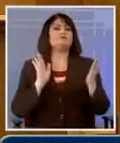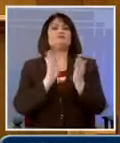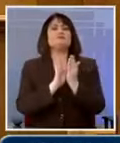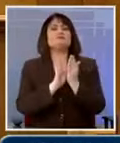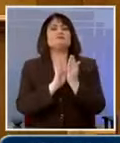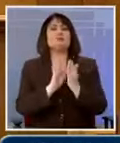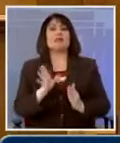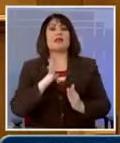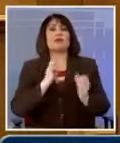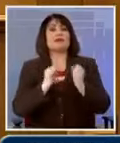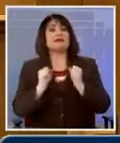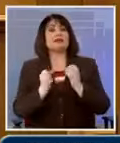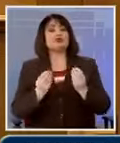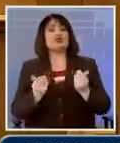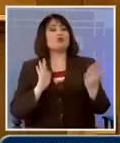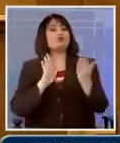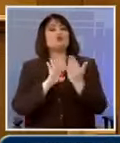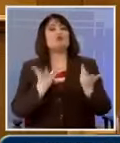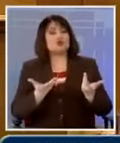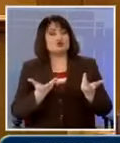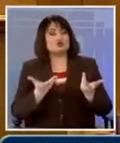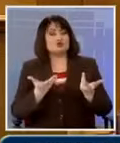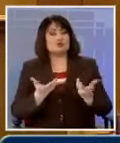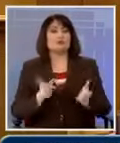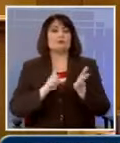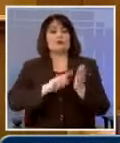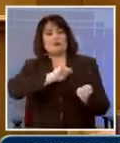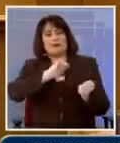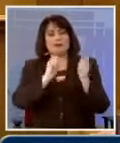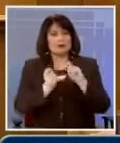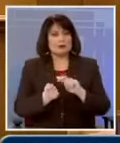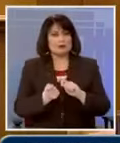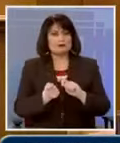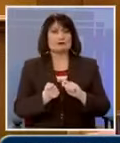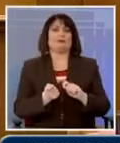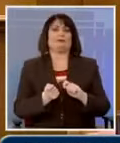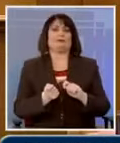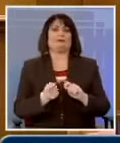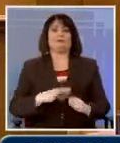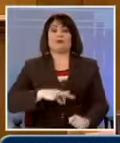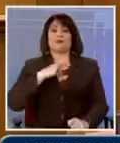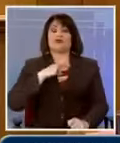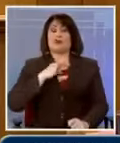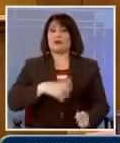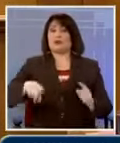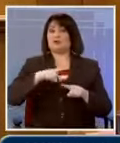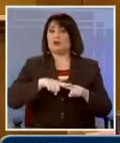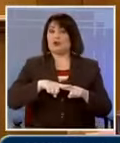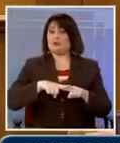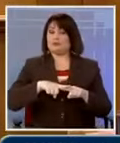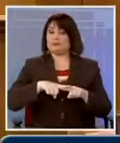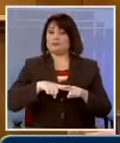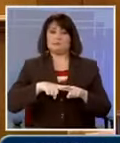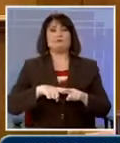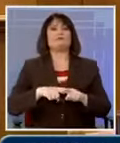της ανθρωπιστικής κρίσης, η αποκατάσταση της αξιοπρέπειας του λαού μας,